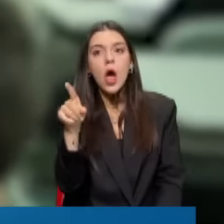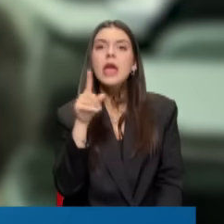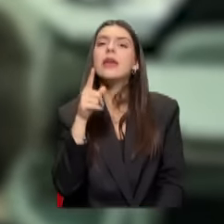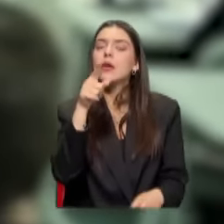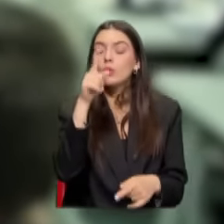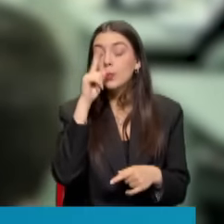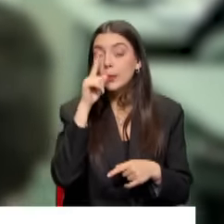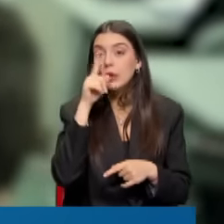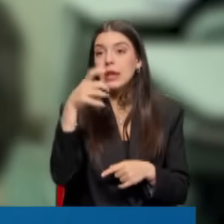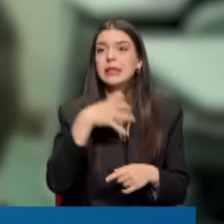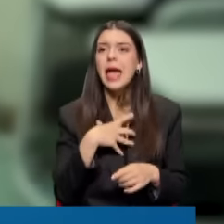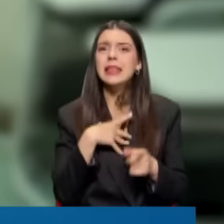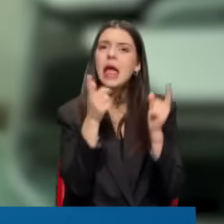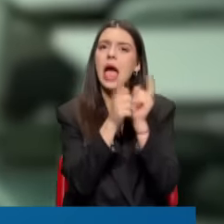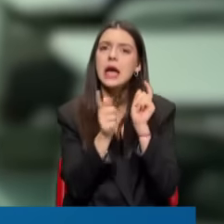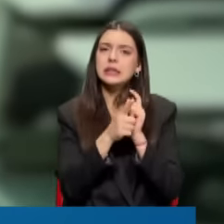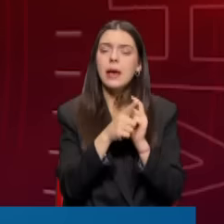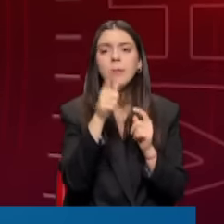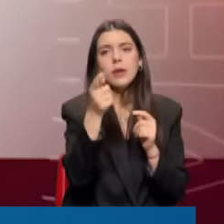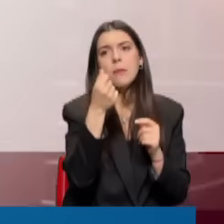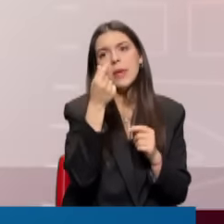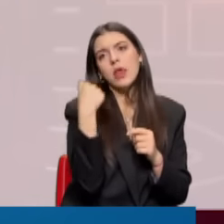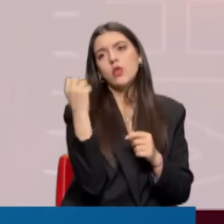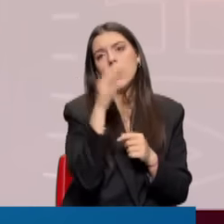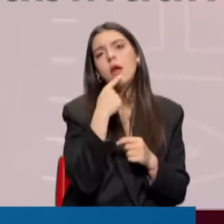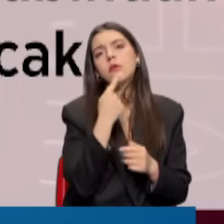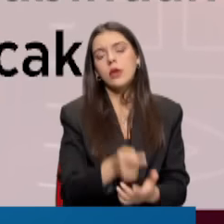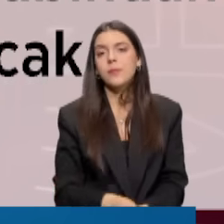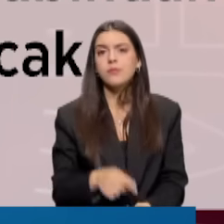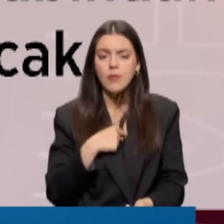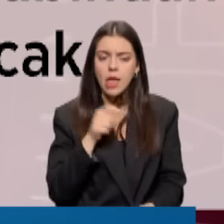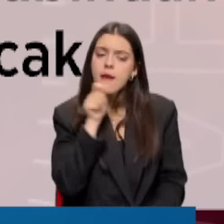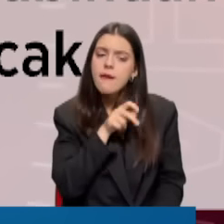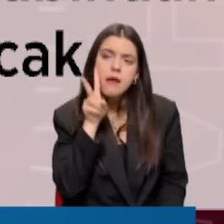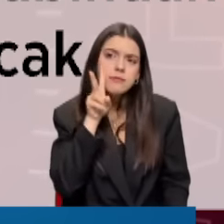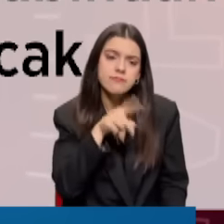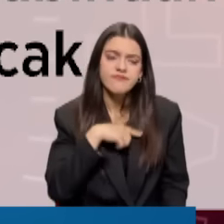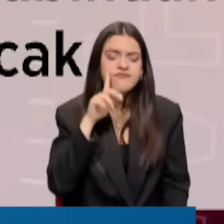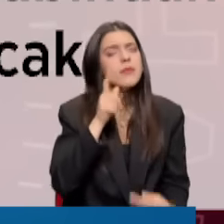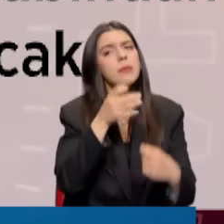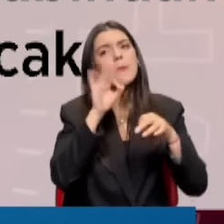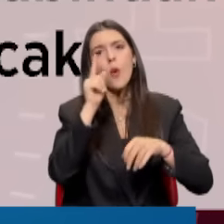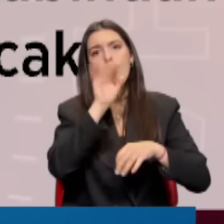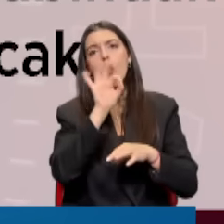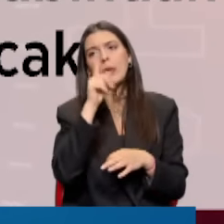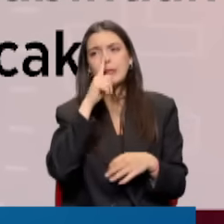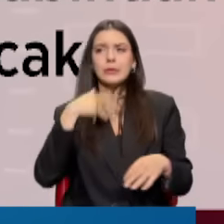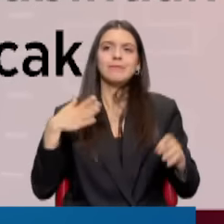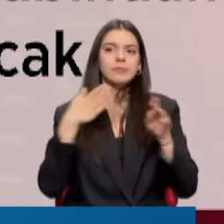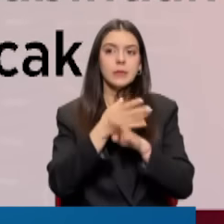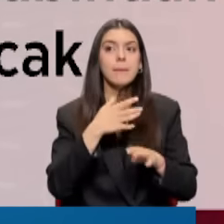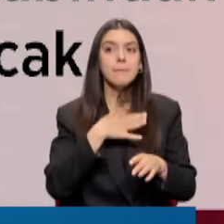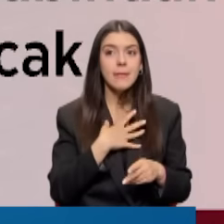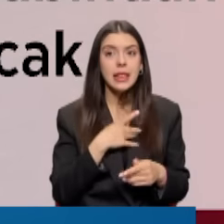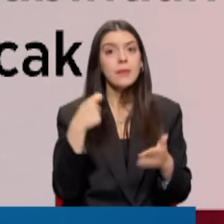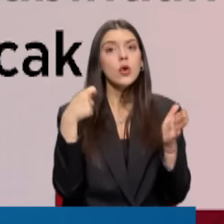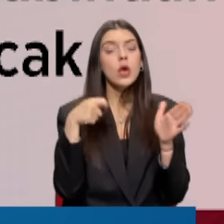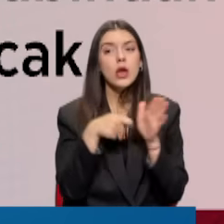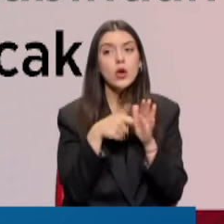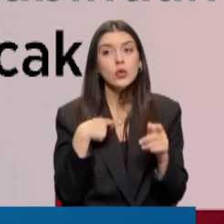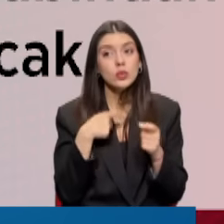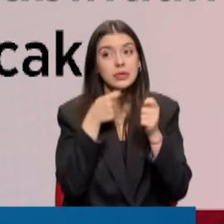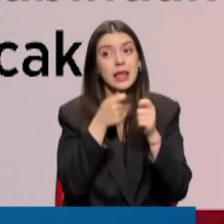Kendi hesabından para gönderdiğini anlattı yanlışlığı görmem üzerine okul müdürüne gittim Okulun müdürü bana benim ek ders ücretim sana yatmış